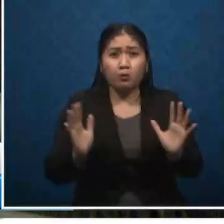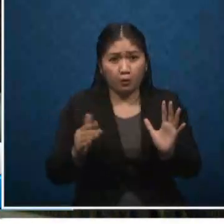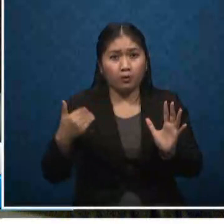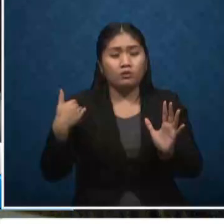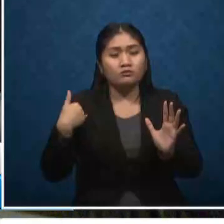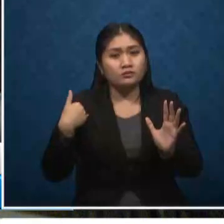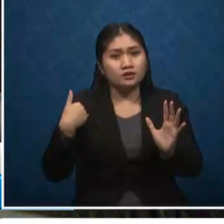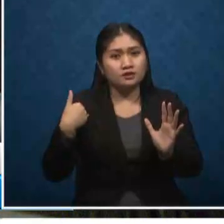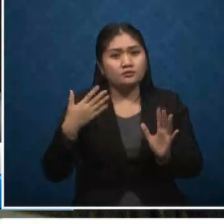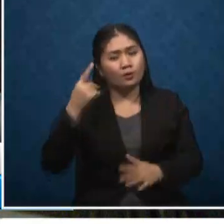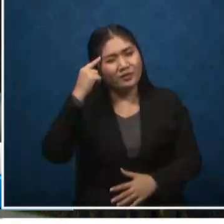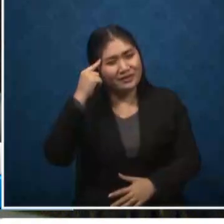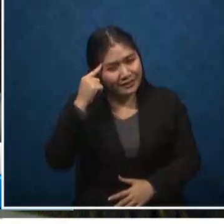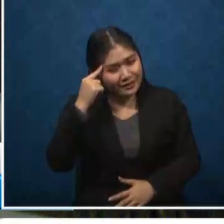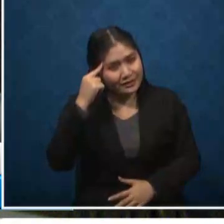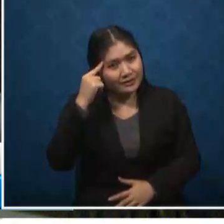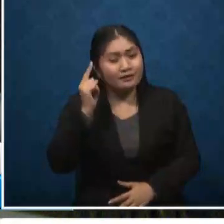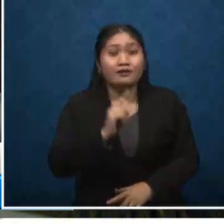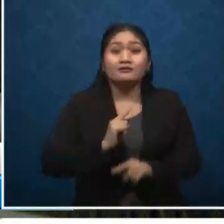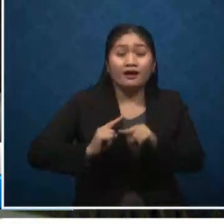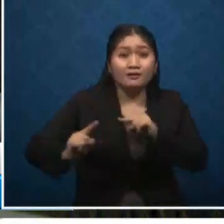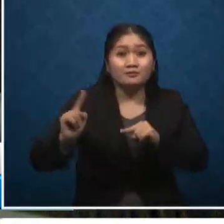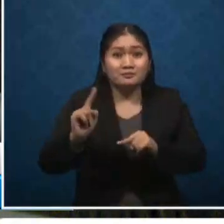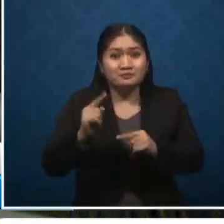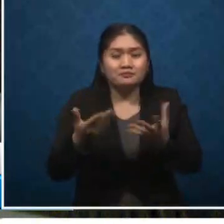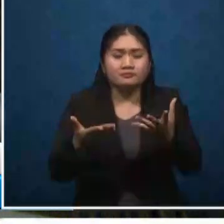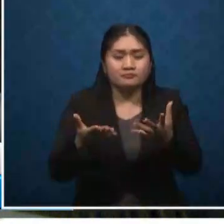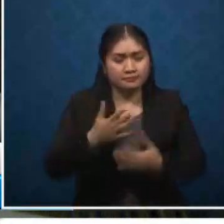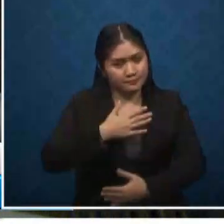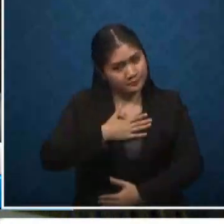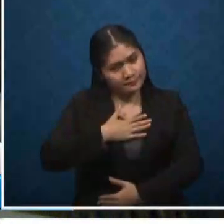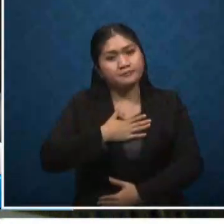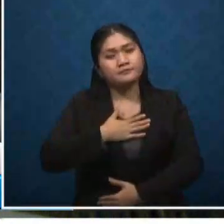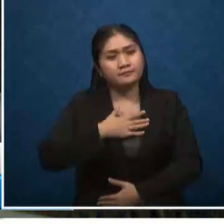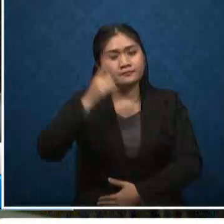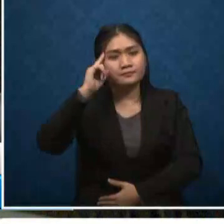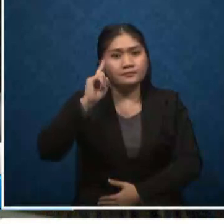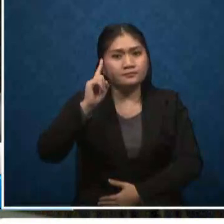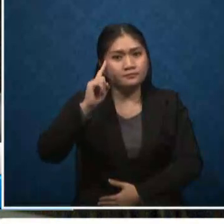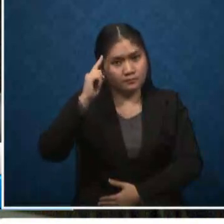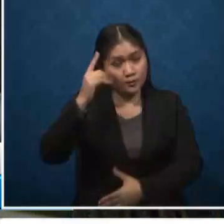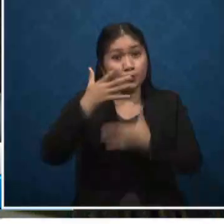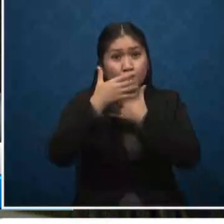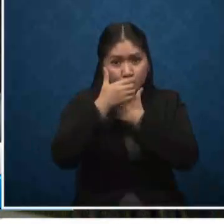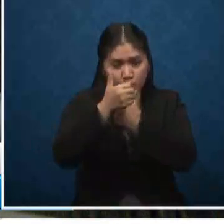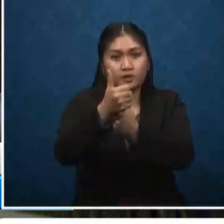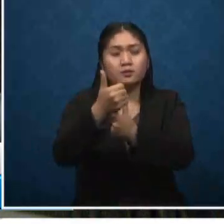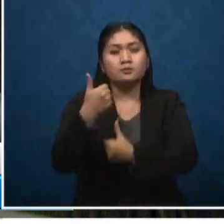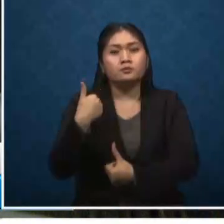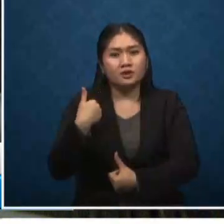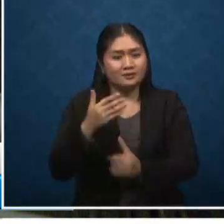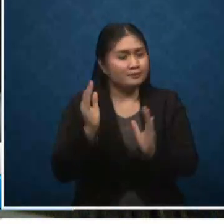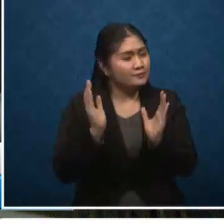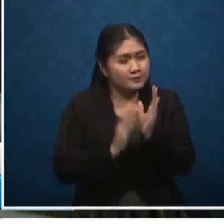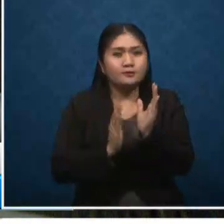เนี่ยต่อมสำนึกอักเสบหรือไงอะไรอย่างเงี้ยนะผมคิดว่าเรื่องนี้น่าสนใจมากแล้วก็ชื่นชม